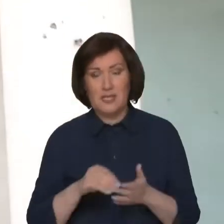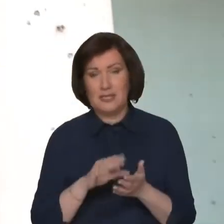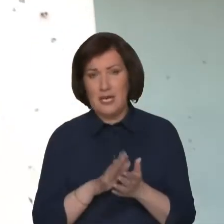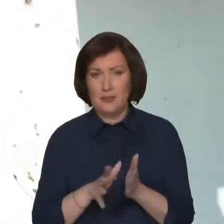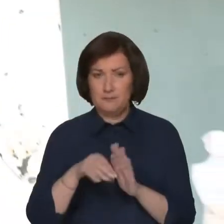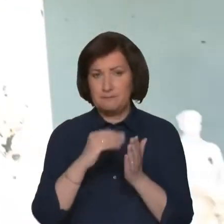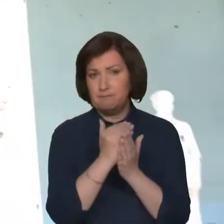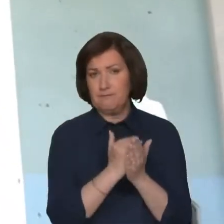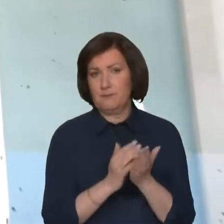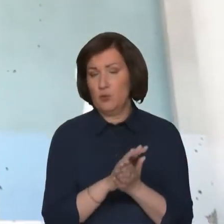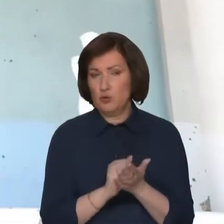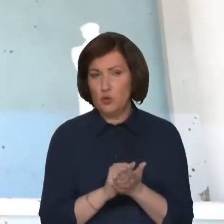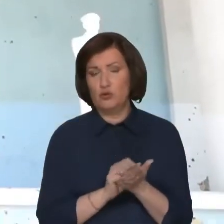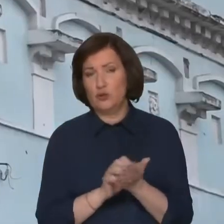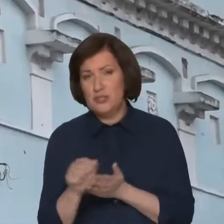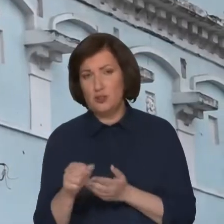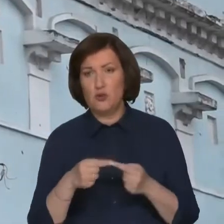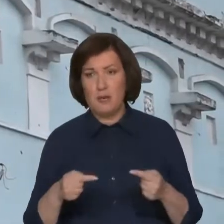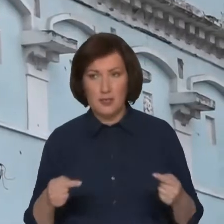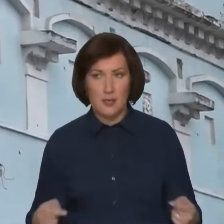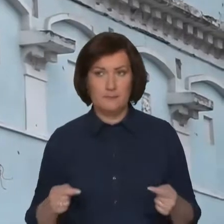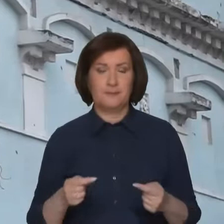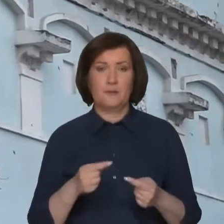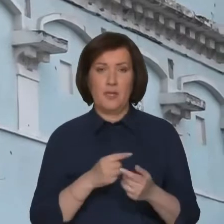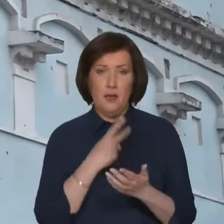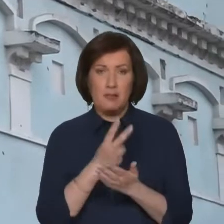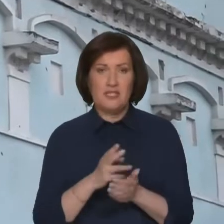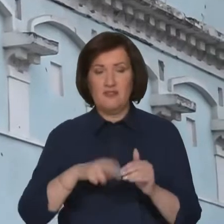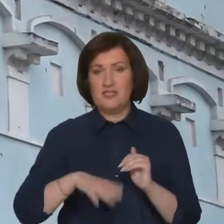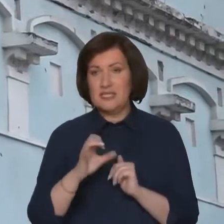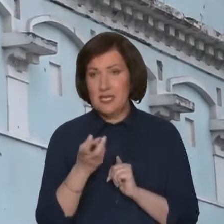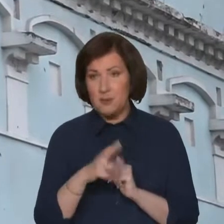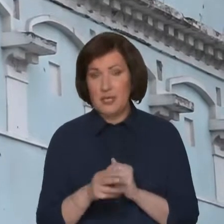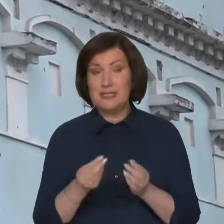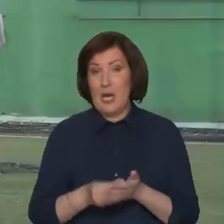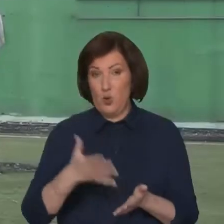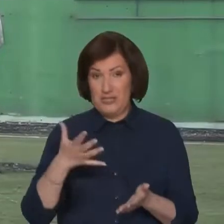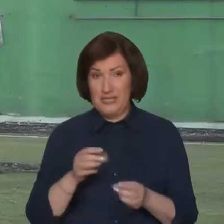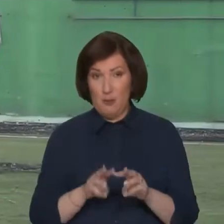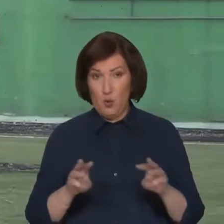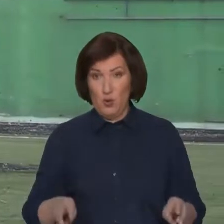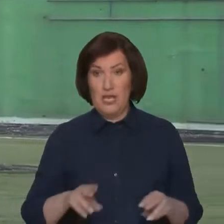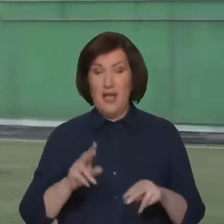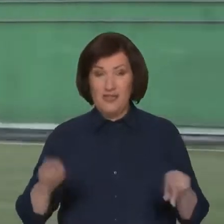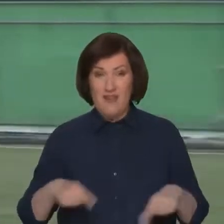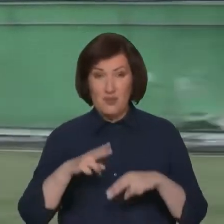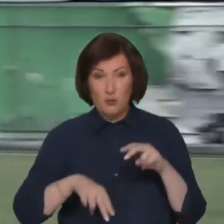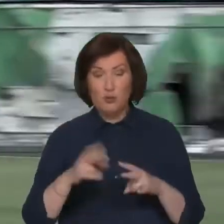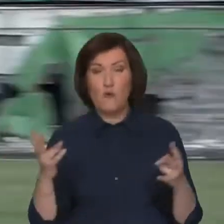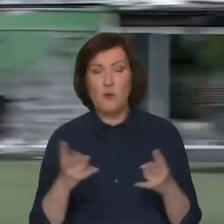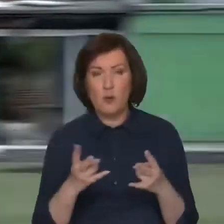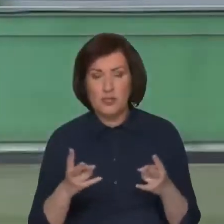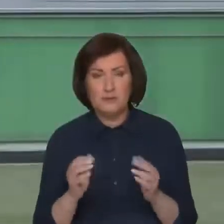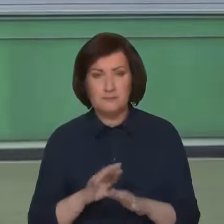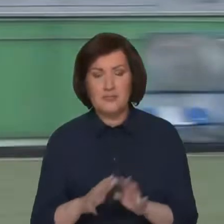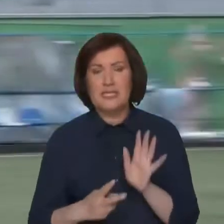у реєстр пошкодженого та знищеного майна. Його представили наприкінці серпня. За оцінками уряду, на повоєнну відбудову потрібно буде